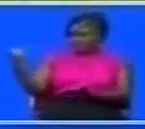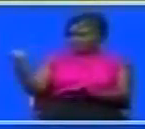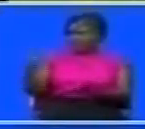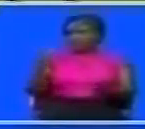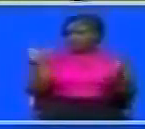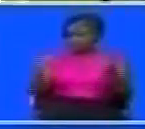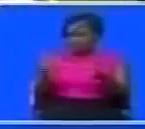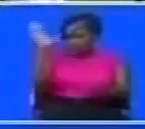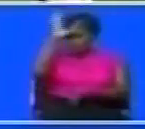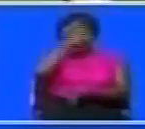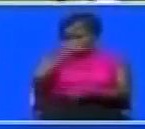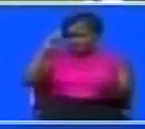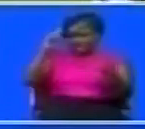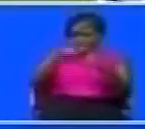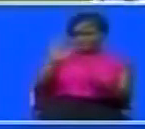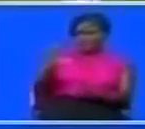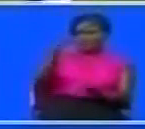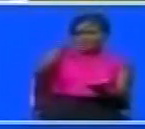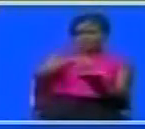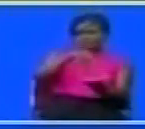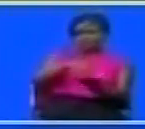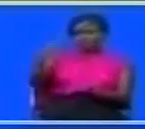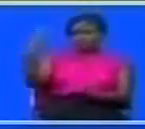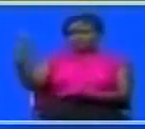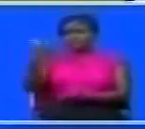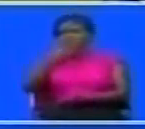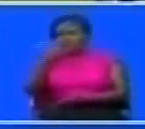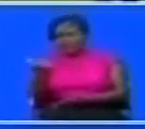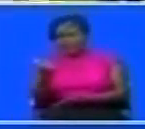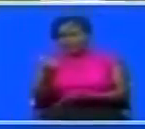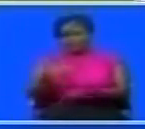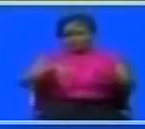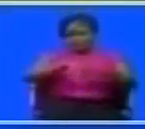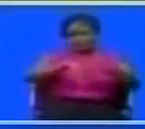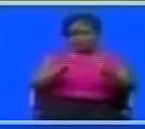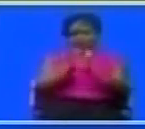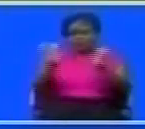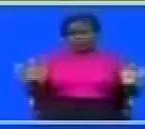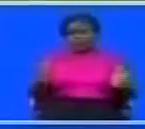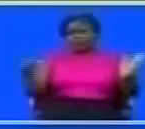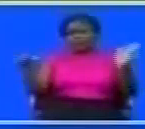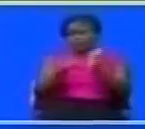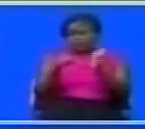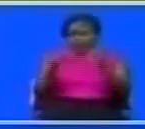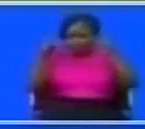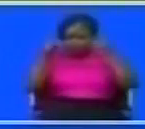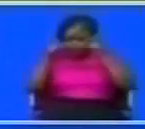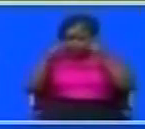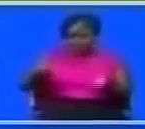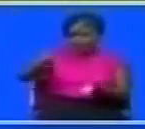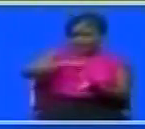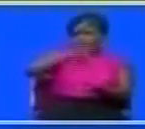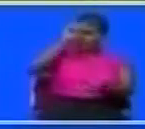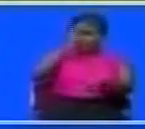timu hiyo ilikosa kufikia azimio lake la kumaliza katika nafasi tatu za kwanza kwenye ligi. Shida za Tusker zilizidi kuongezeka